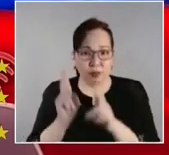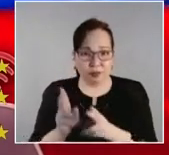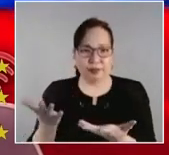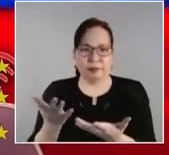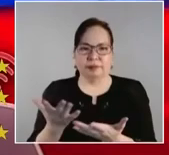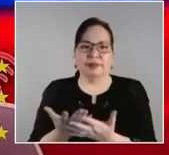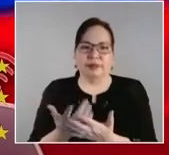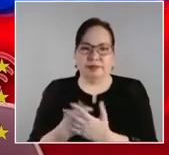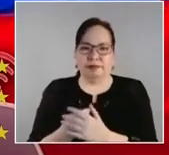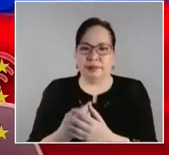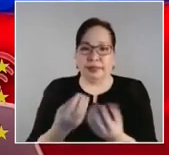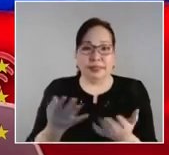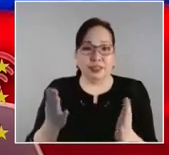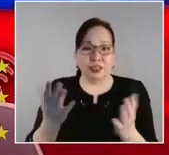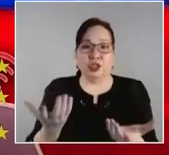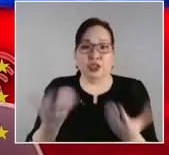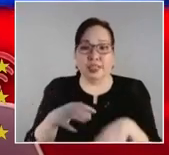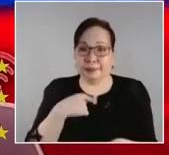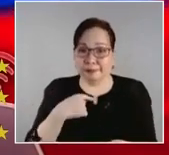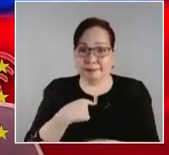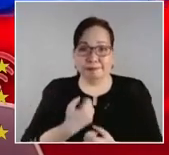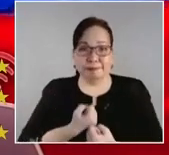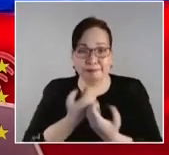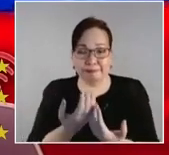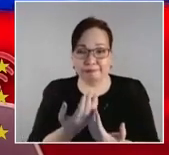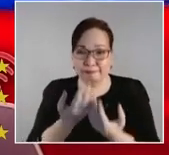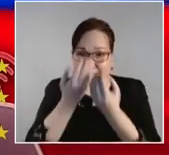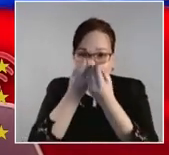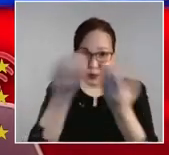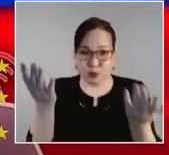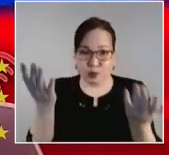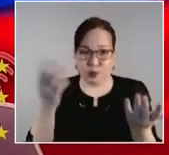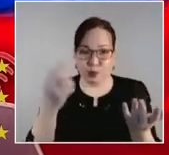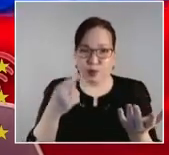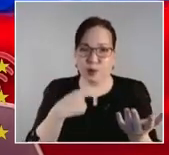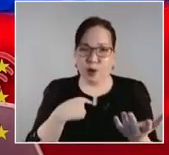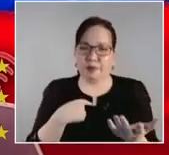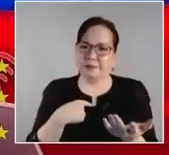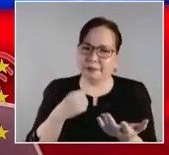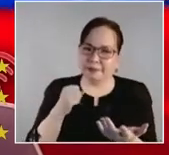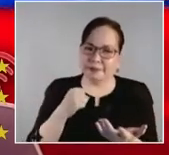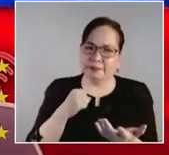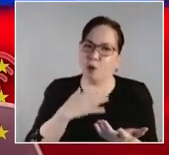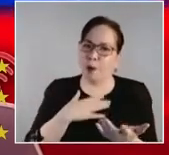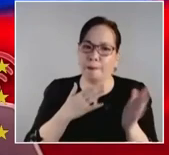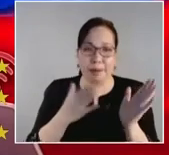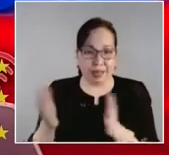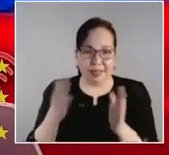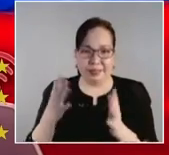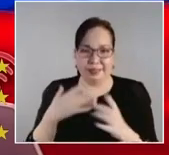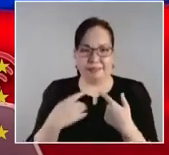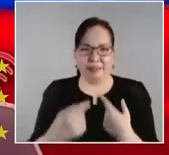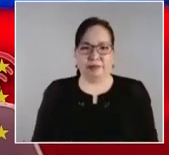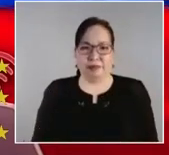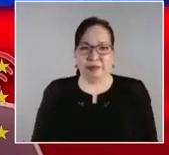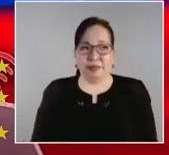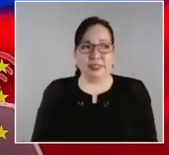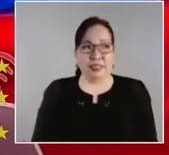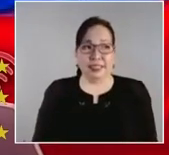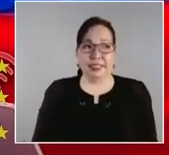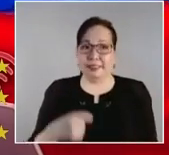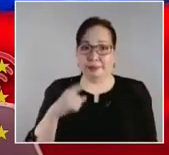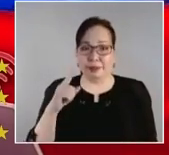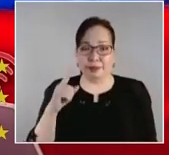ng pagkakataon upang ma-share namin ang aming mga panukala. At ang unang-una po